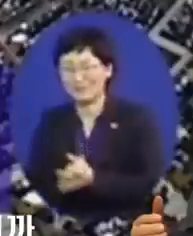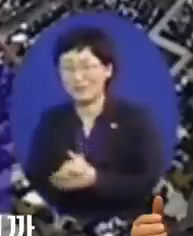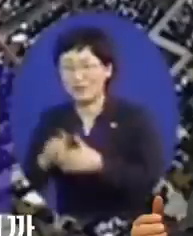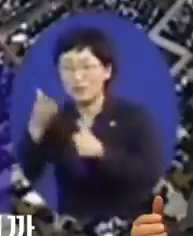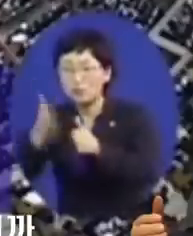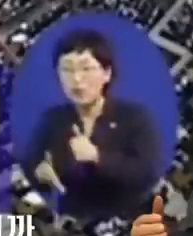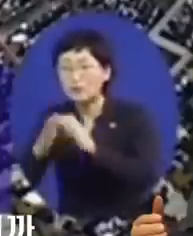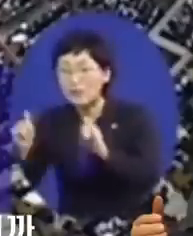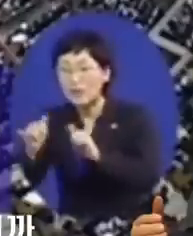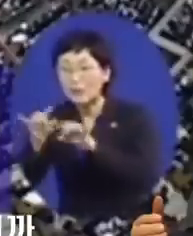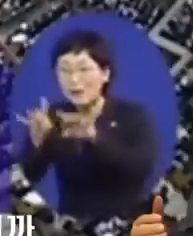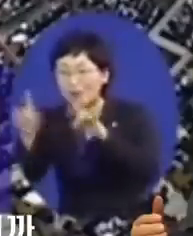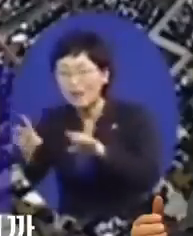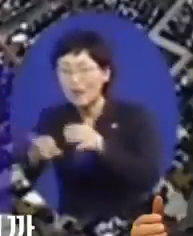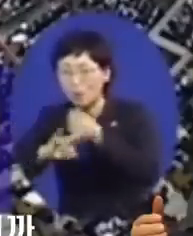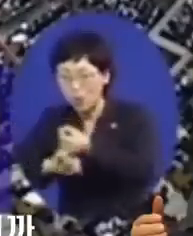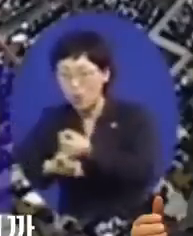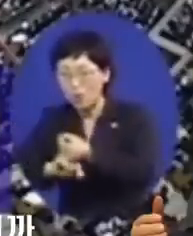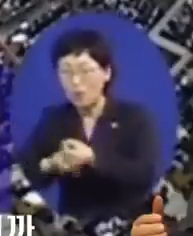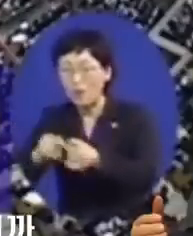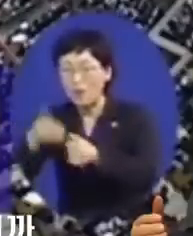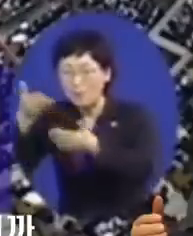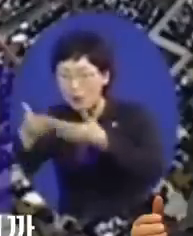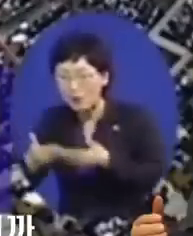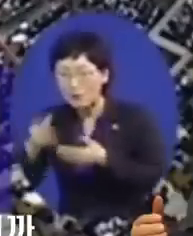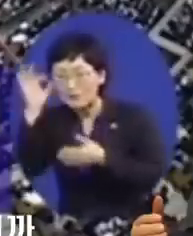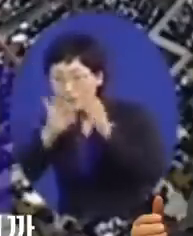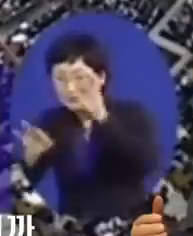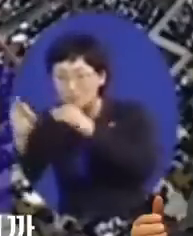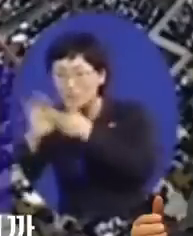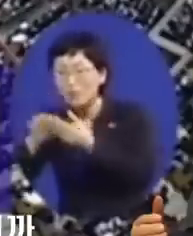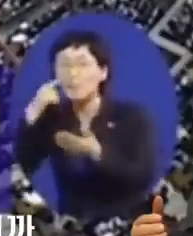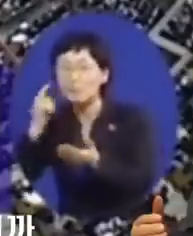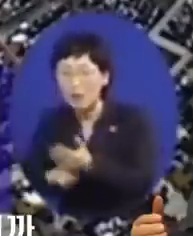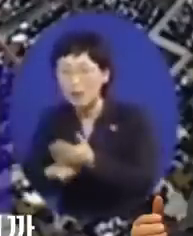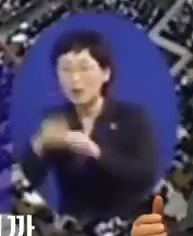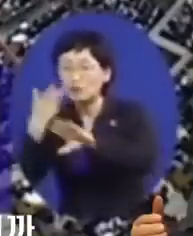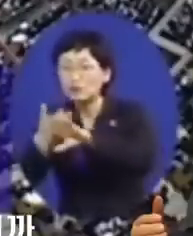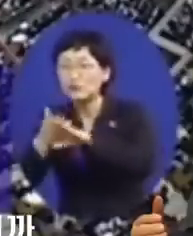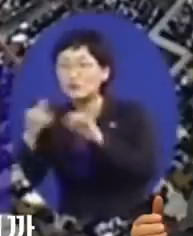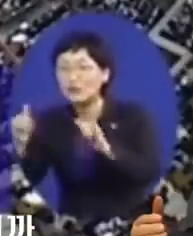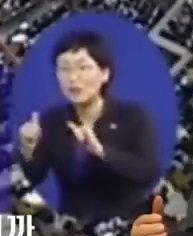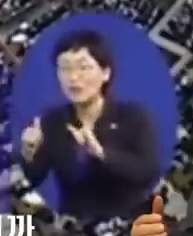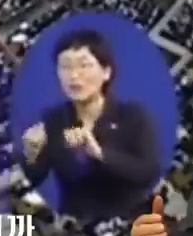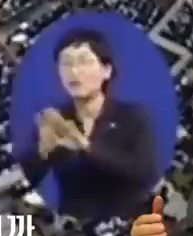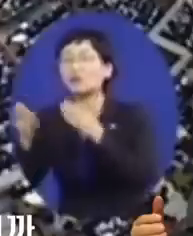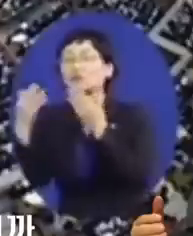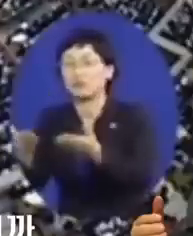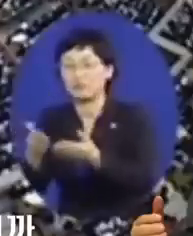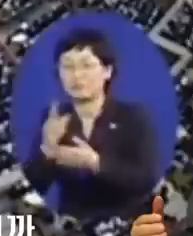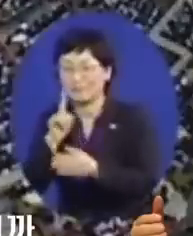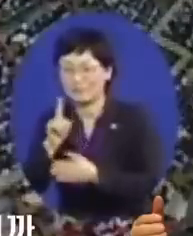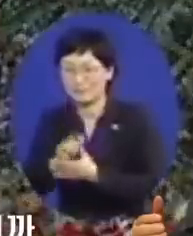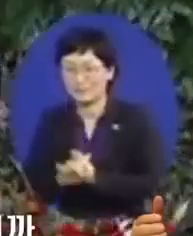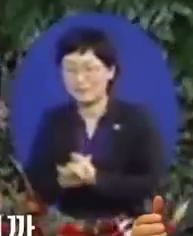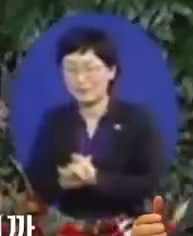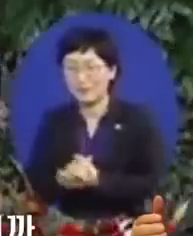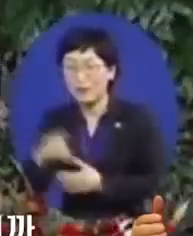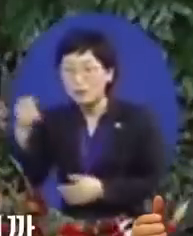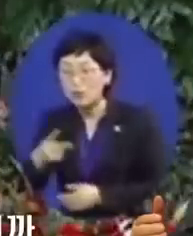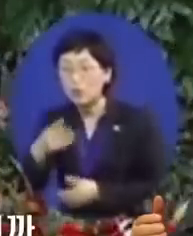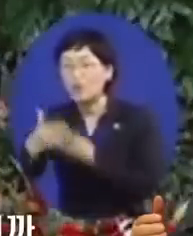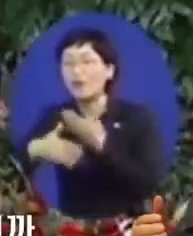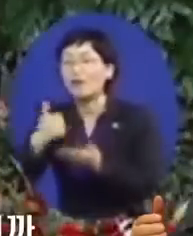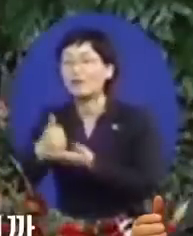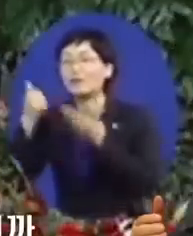구하는 이마다 받을 것이요, 찾는 이는 찾아낼 것이요, 두드리는 이에게는 열릴 것이라고 말하는 것입니다. 그리고